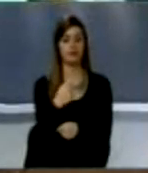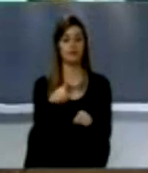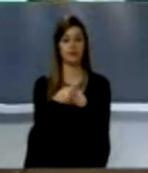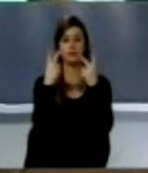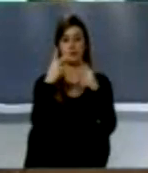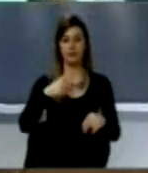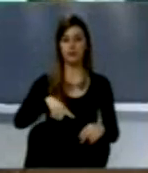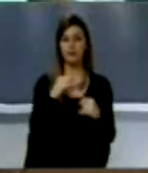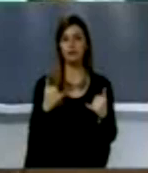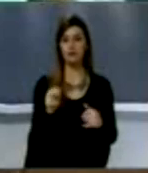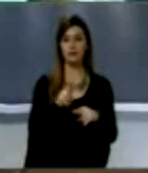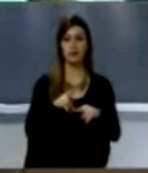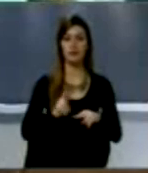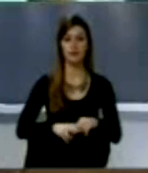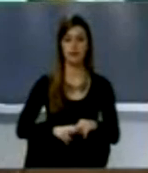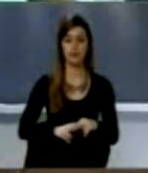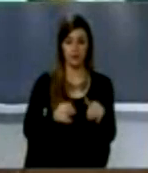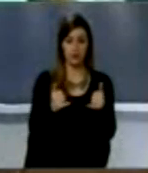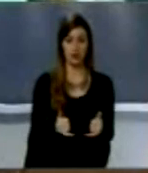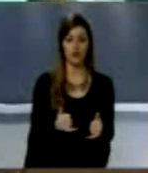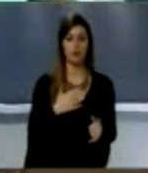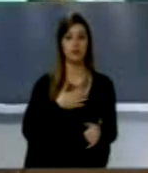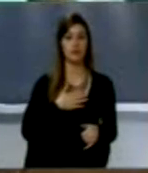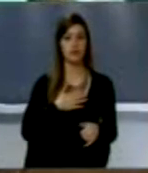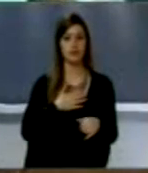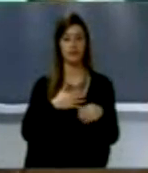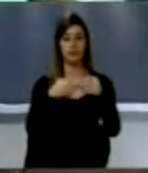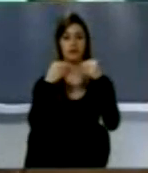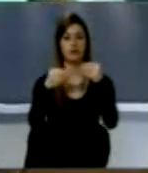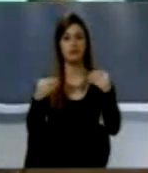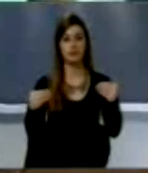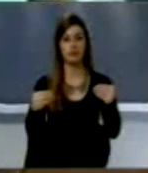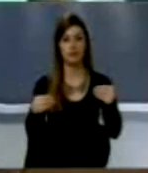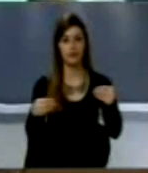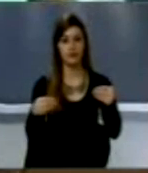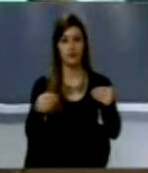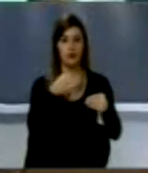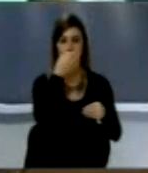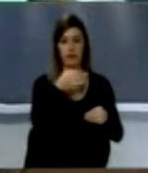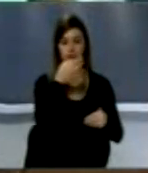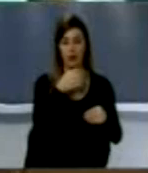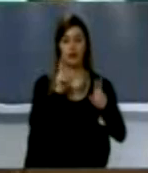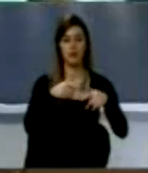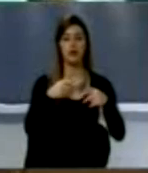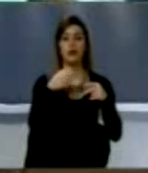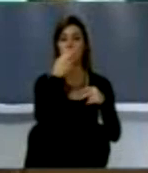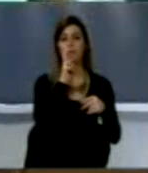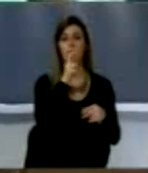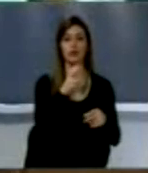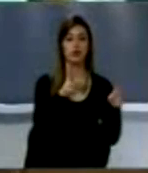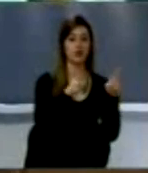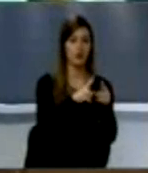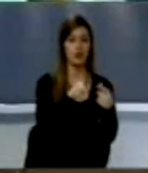secilit prej nesh sot. Ne sot do të deklarojmë në princip rreth këtij dokumenti. Përgjigjet janë shumë të shkurta, po ose